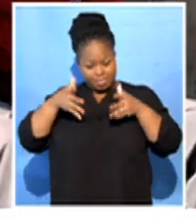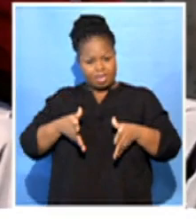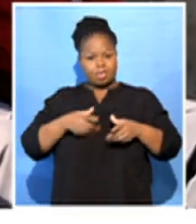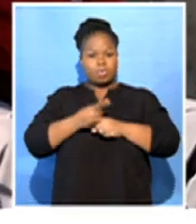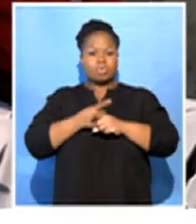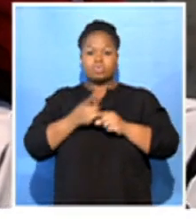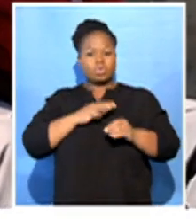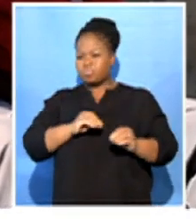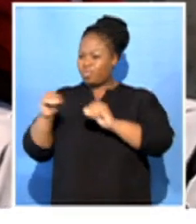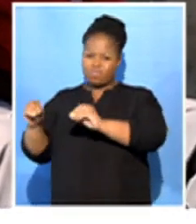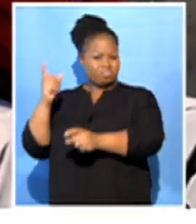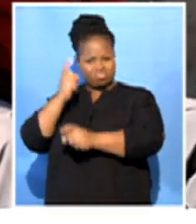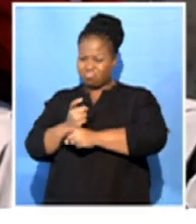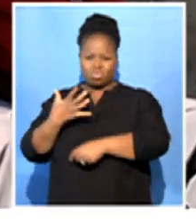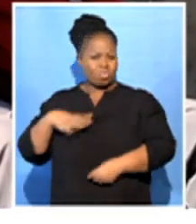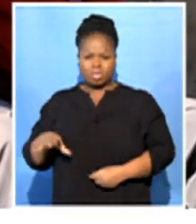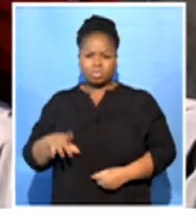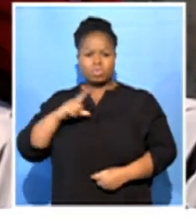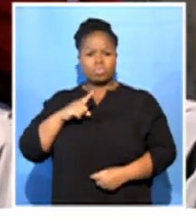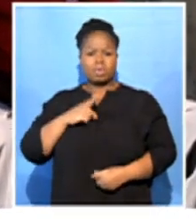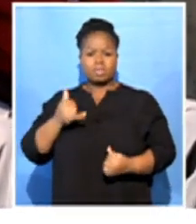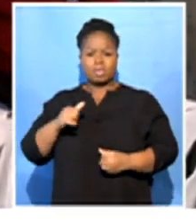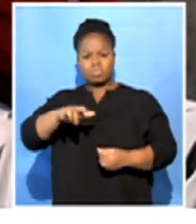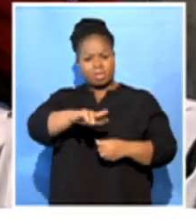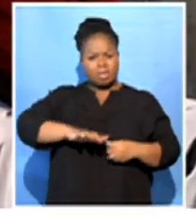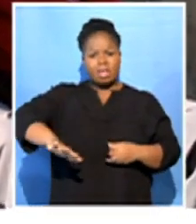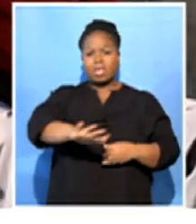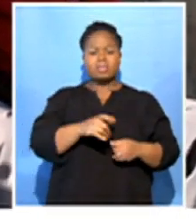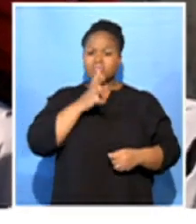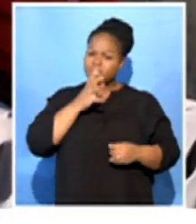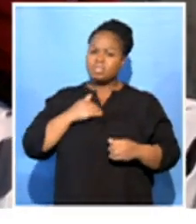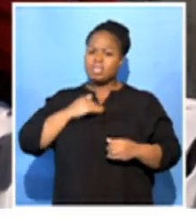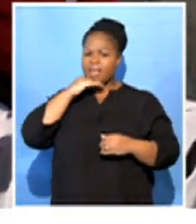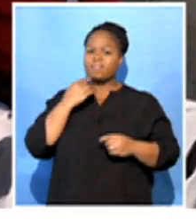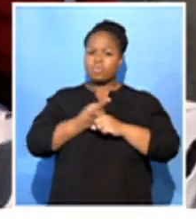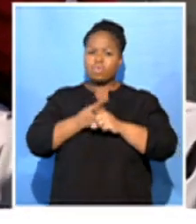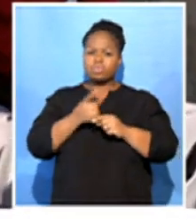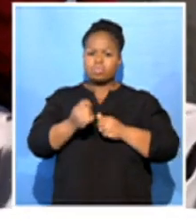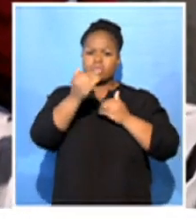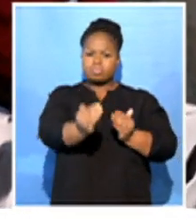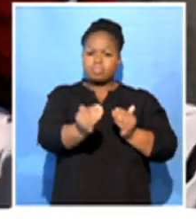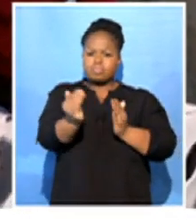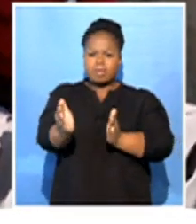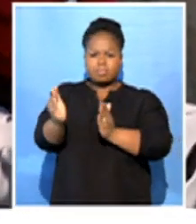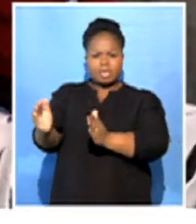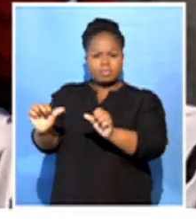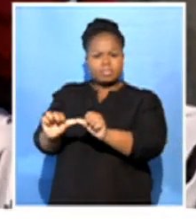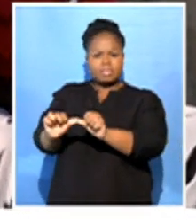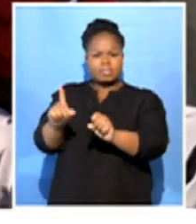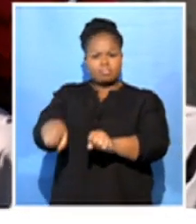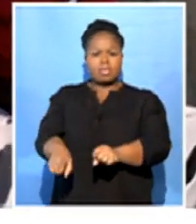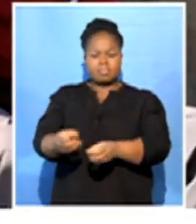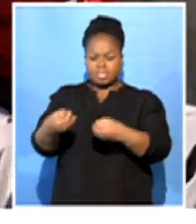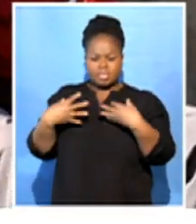thina asafuni phinde siye ndawo kuba umhlaba omkhulu umhlaba lapha enkomponi umuntu aswayiswe nje igali lakhe siwaye akhelwe